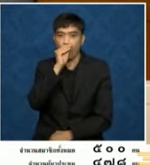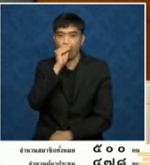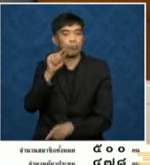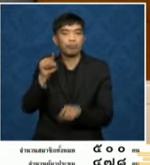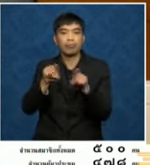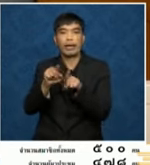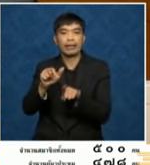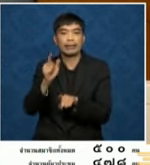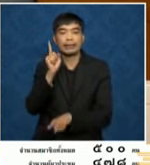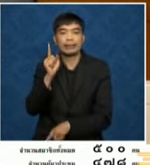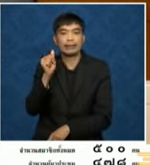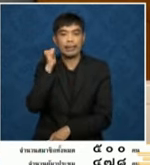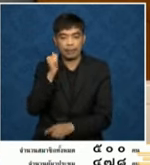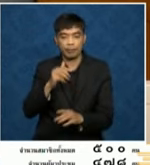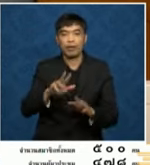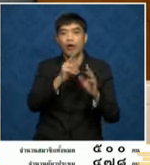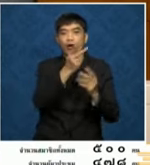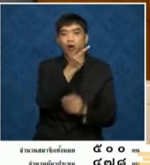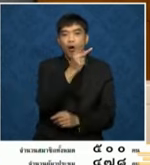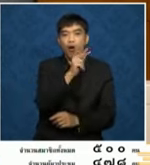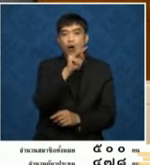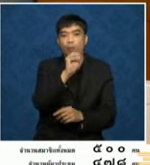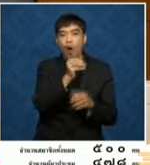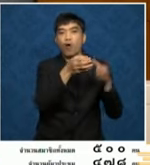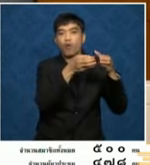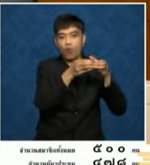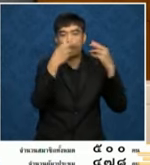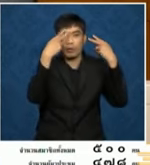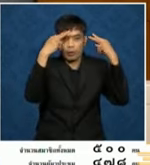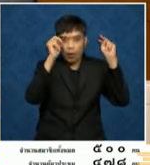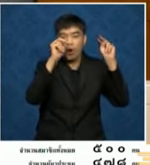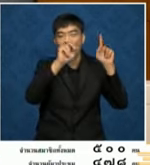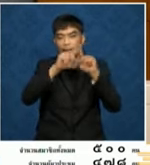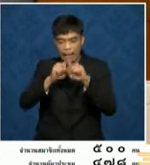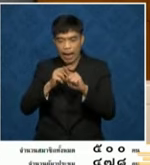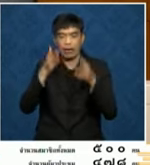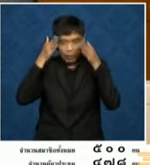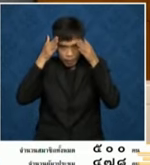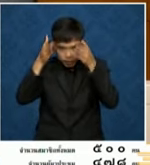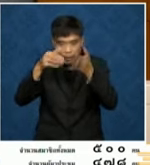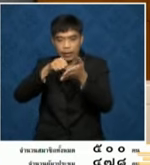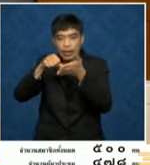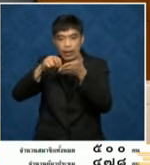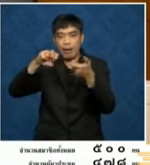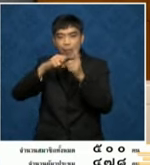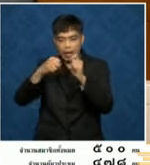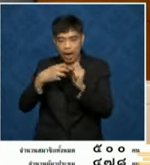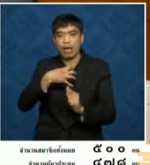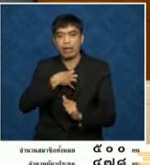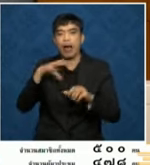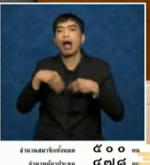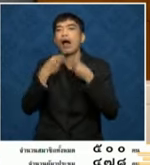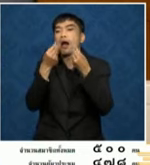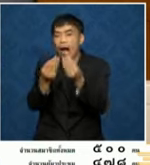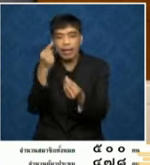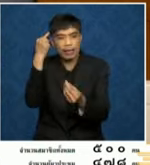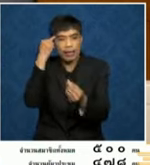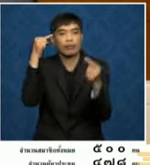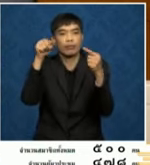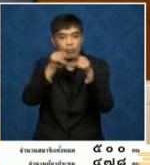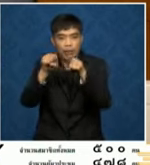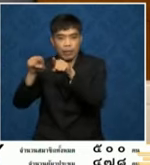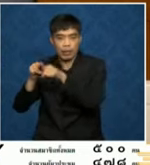ทางคณะรัฐมนตรีก็มีความจริงจังในการเดินหน้าในการแก้ไขปัญหานะครับในการที่จะทำความเข้าใจให้ตรงกันนะครับไม่ได้หยุดยั้ง